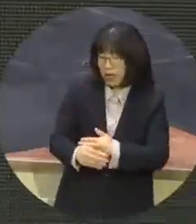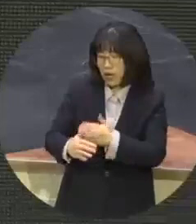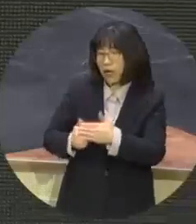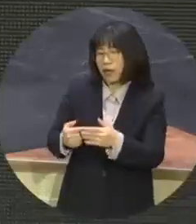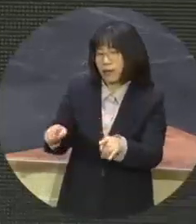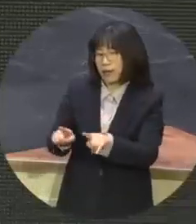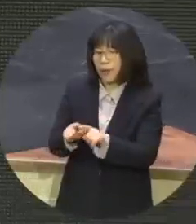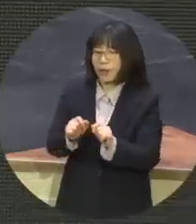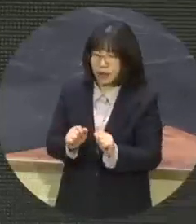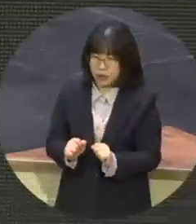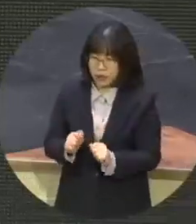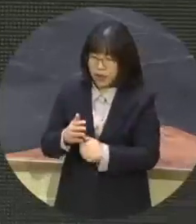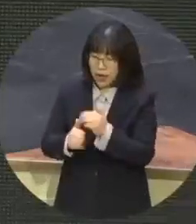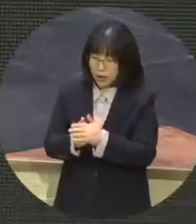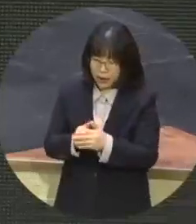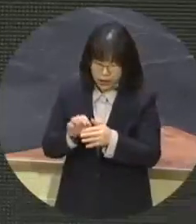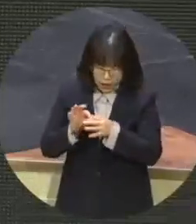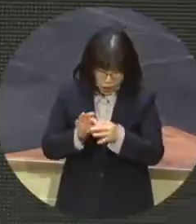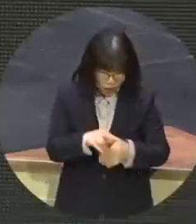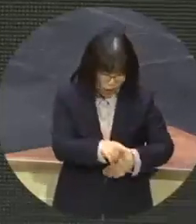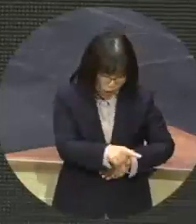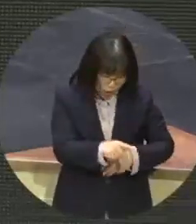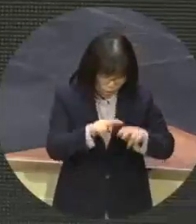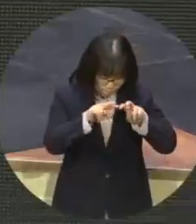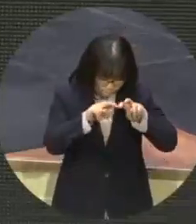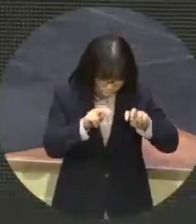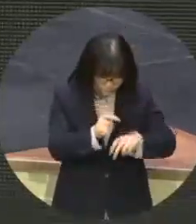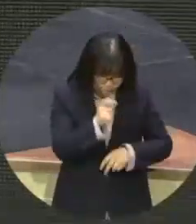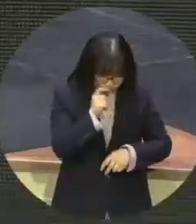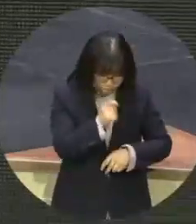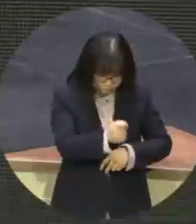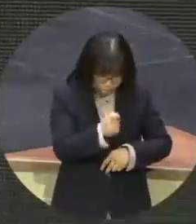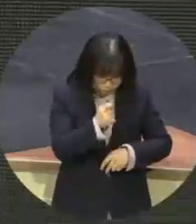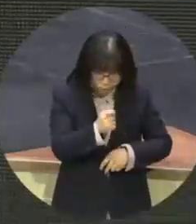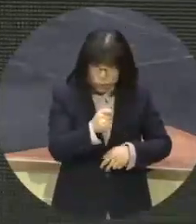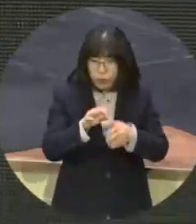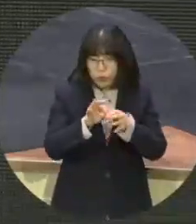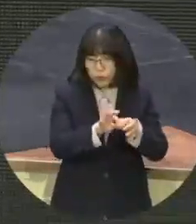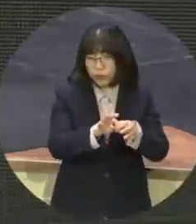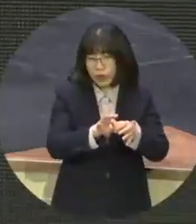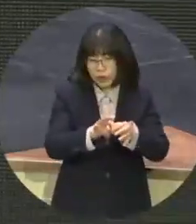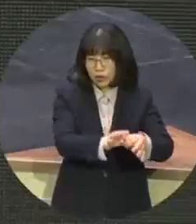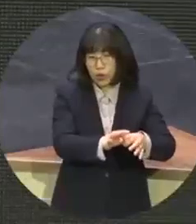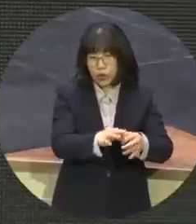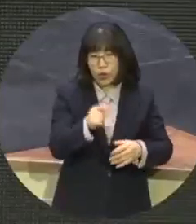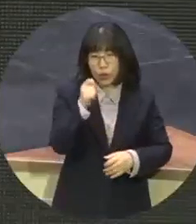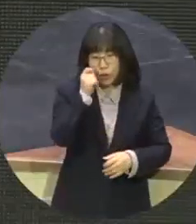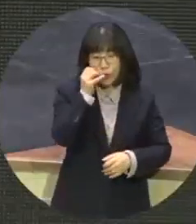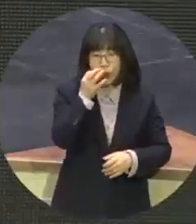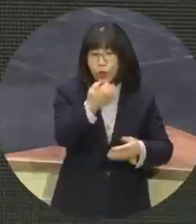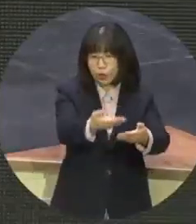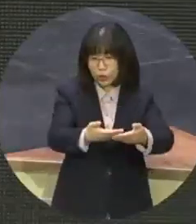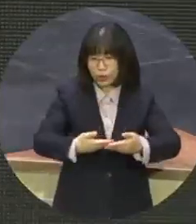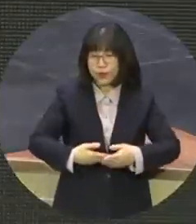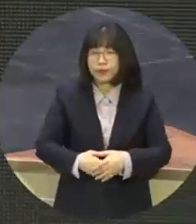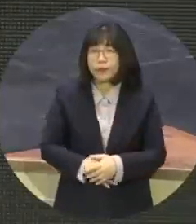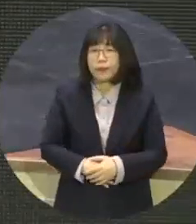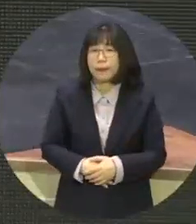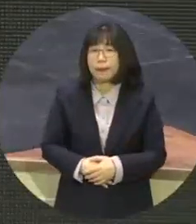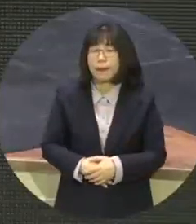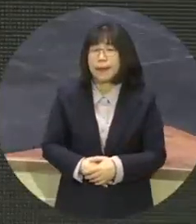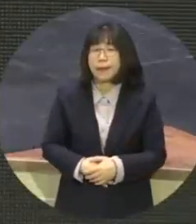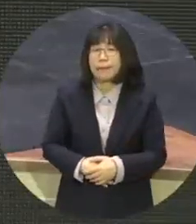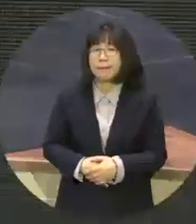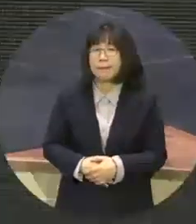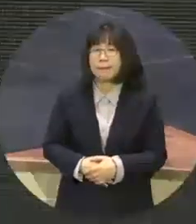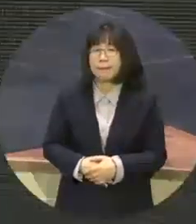일일이 다 전부 다 보고 계셨어요. 사실 하갈과 이 이스마엘 언약적으로